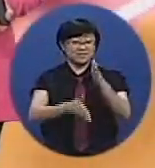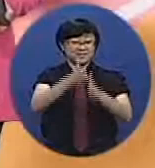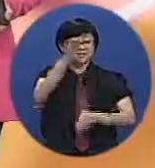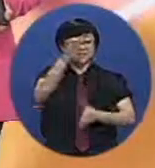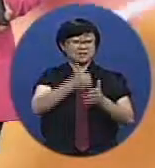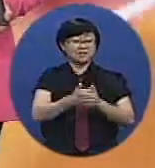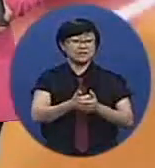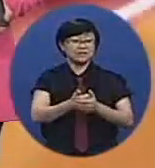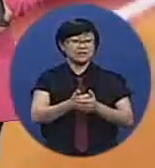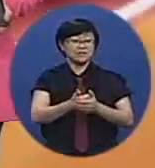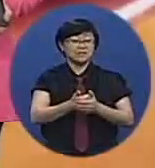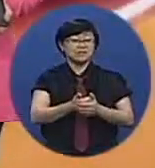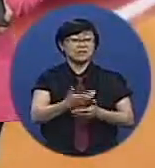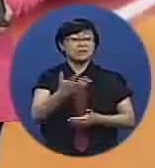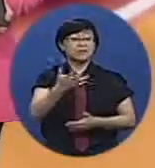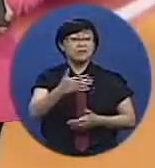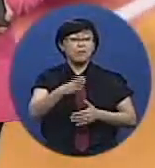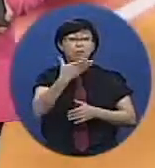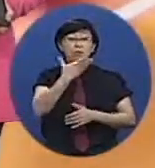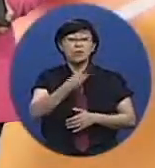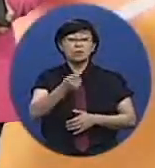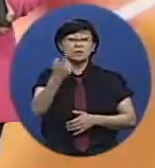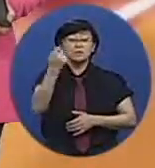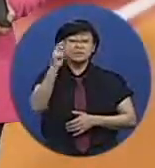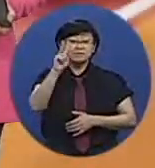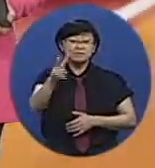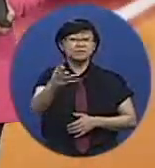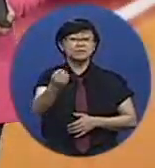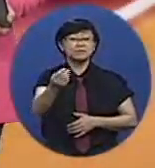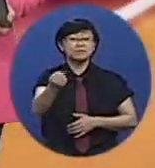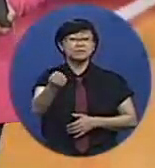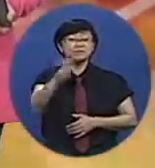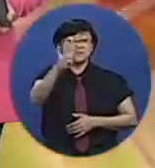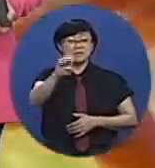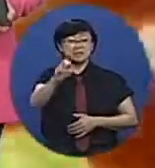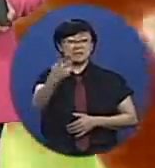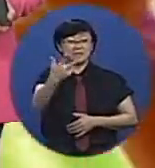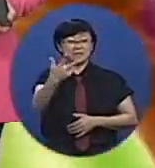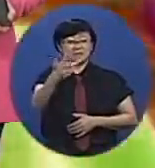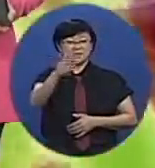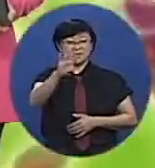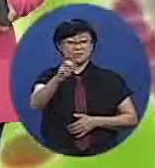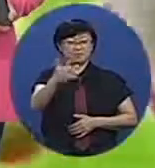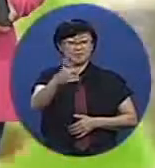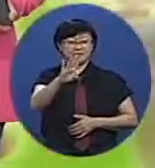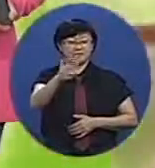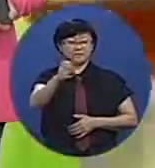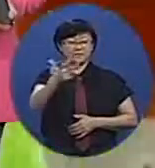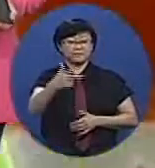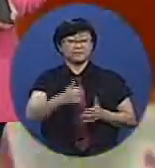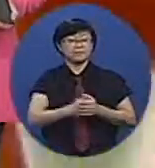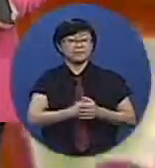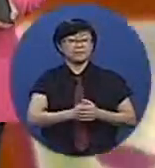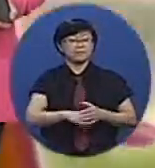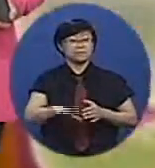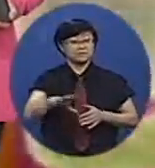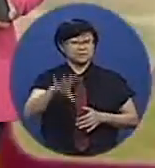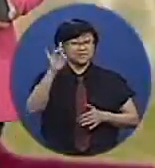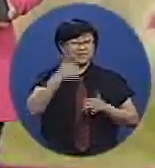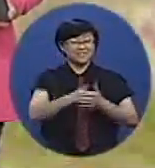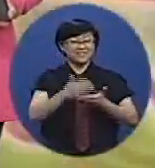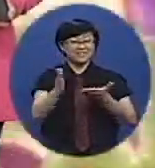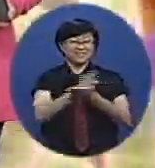세종시에서는 몇 번으로 나오나요? 방송이. 여기요? 네. 47번. 47번. 예. 우선 뭐